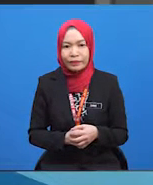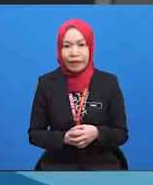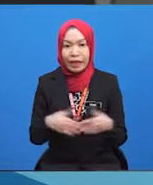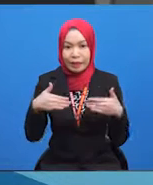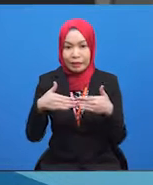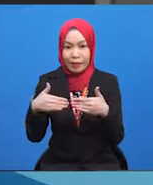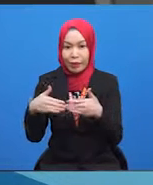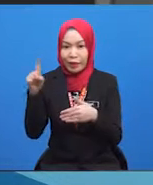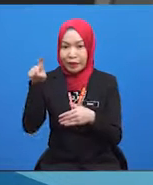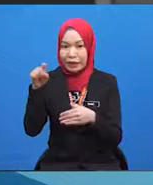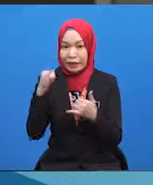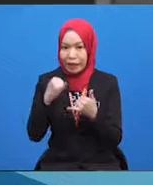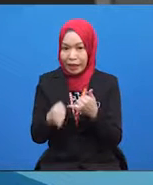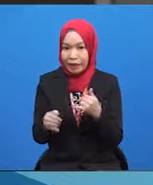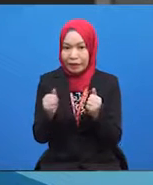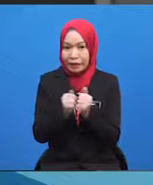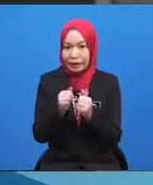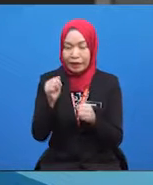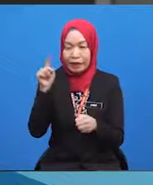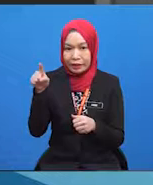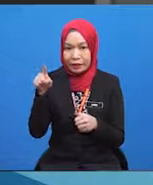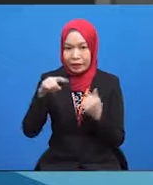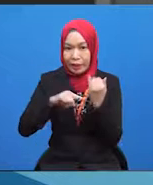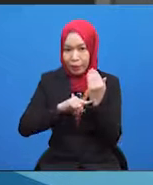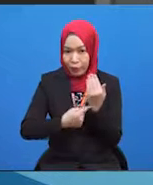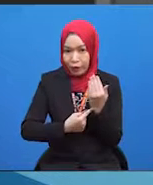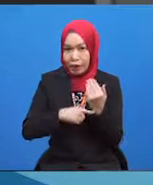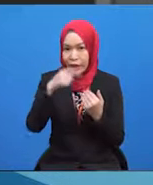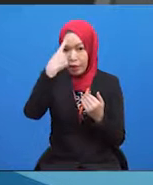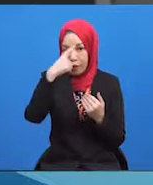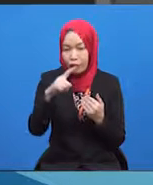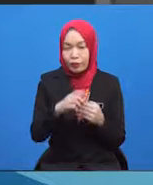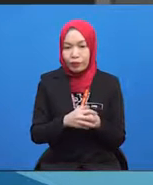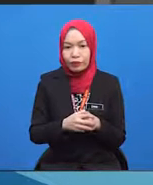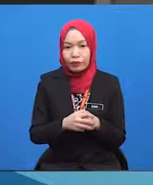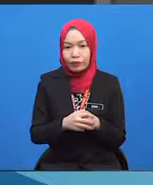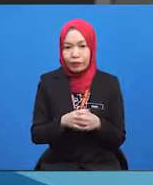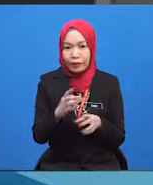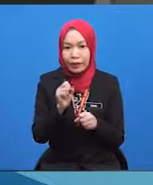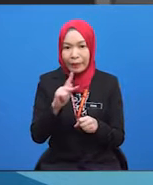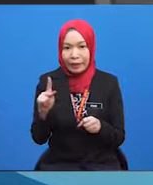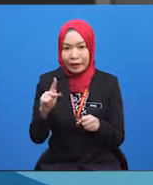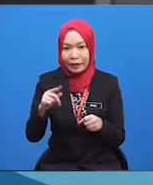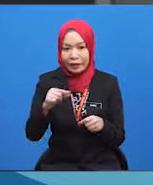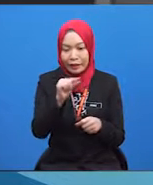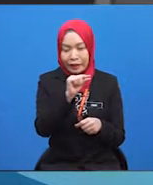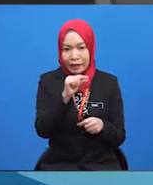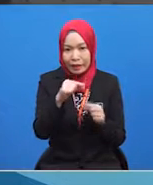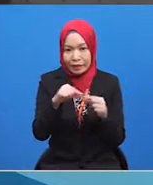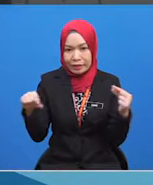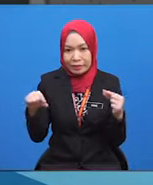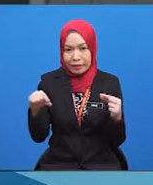Sambungkan poin akhir dengan poin mula untuk memunculkan garisan putus-putus.